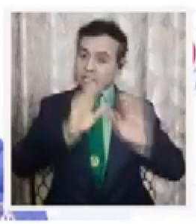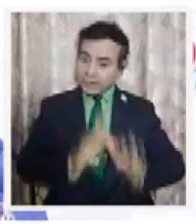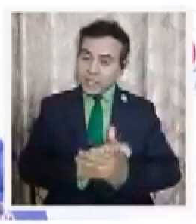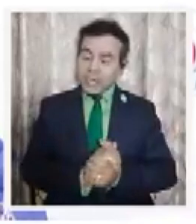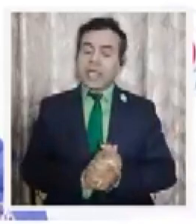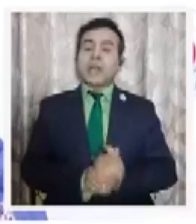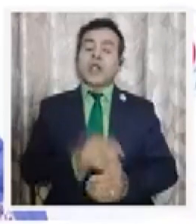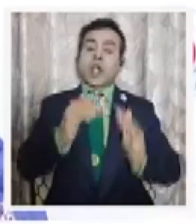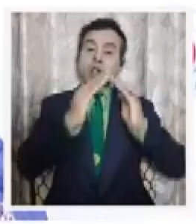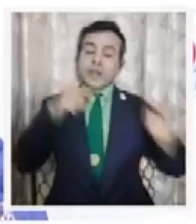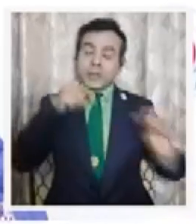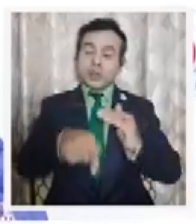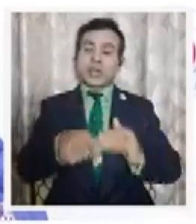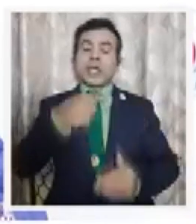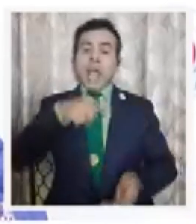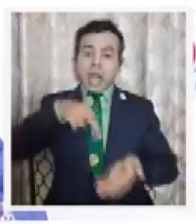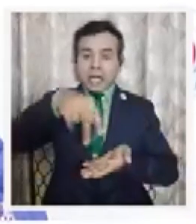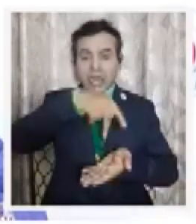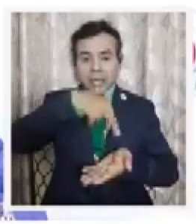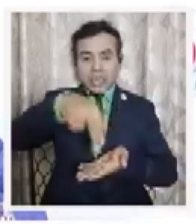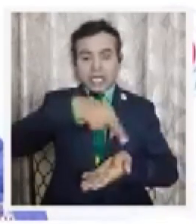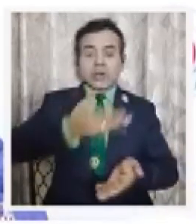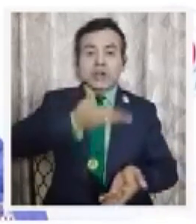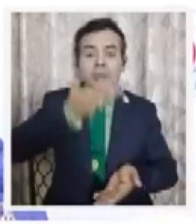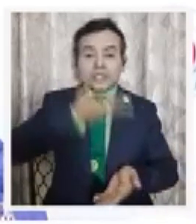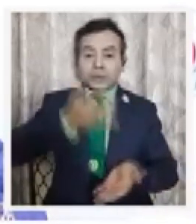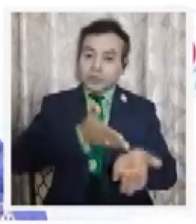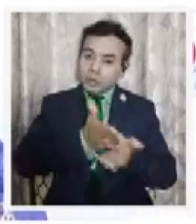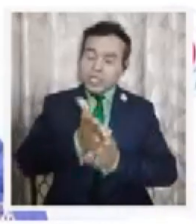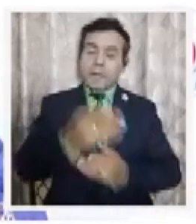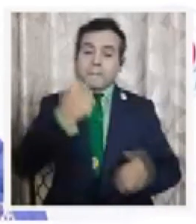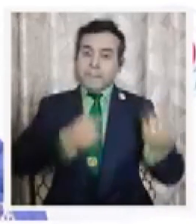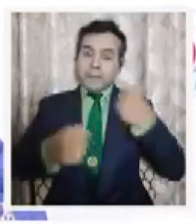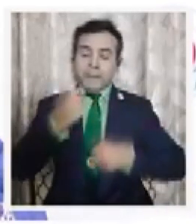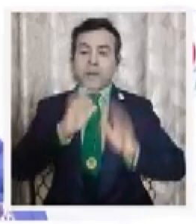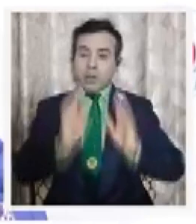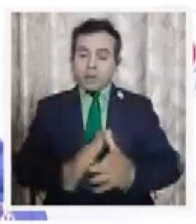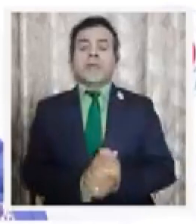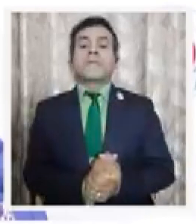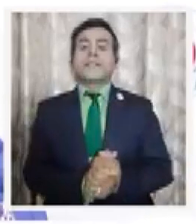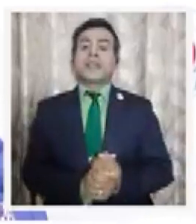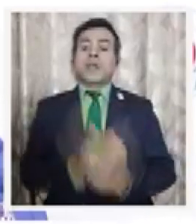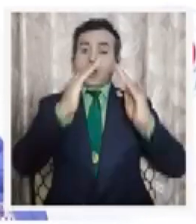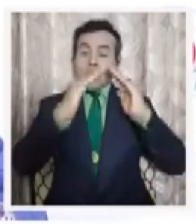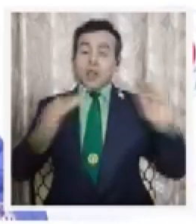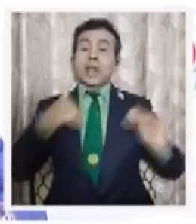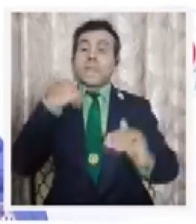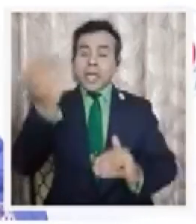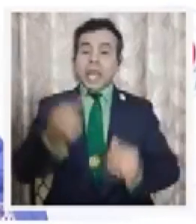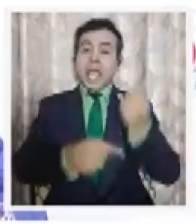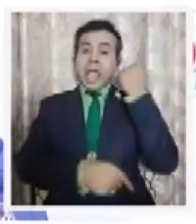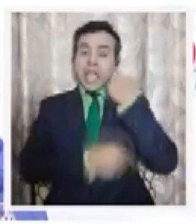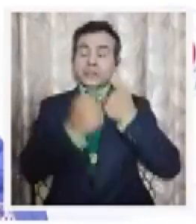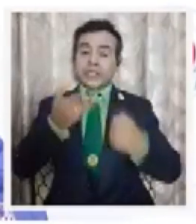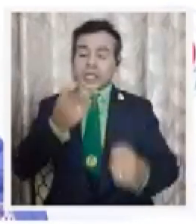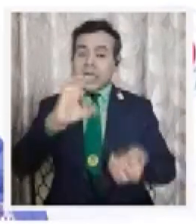এড়িয়ে চলবেন। তবে ঘরে থাকলেও নিয়মিতভাবে হাঁটাহাঁটি করবেন এবং হালকা ব্যায়াম করবেন। বাড়ি থেকে বের